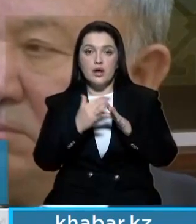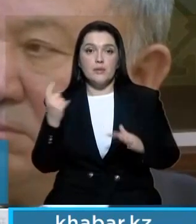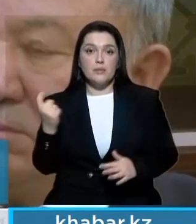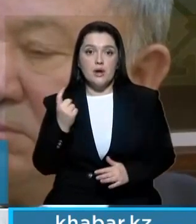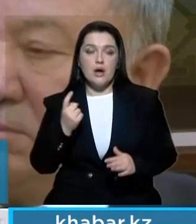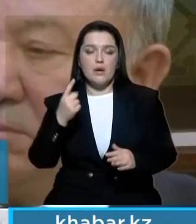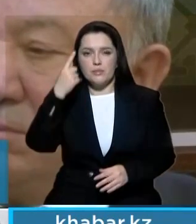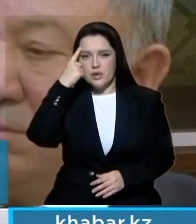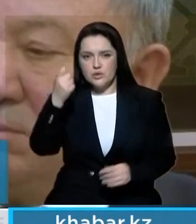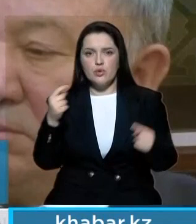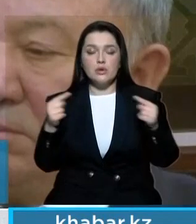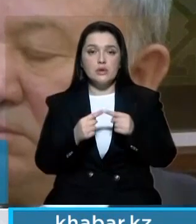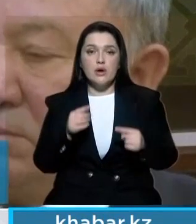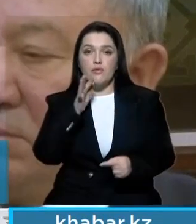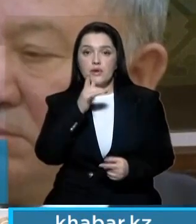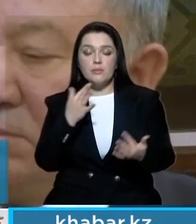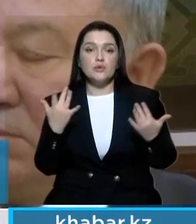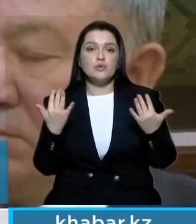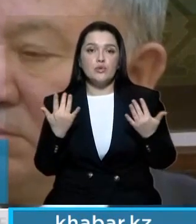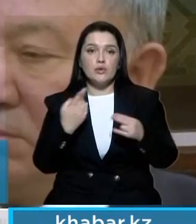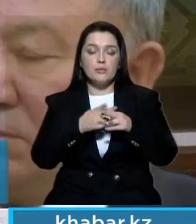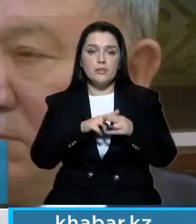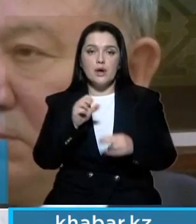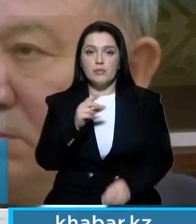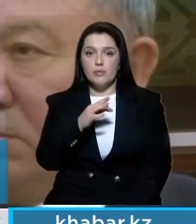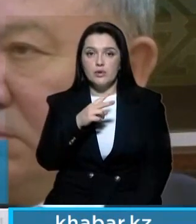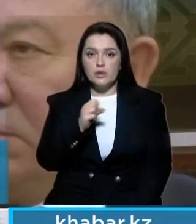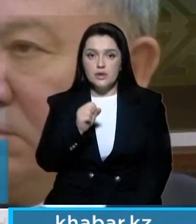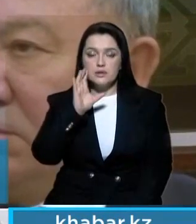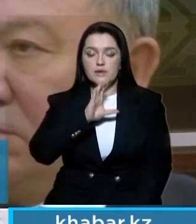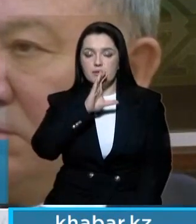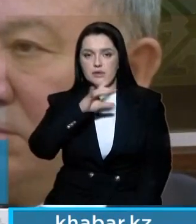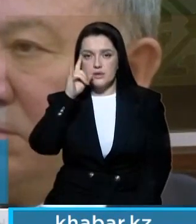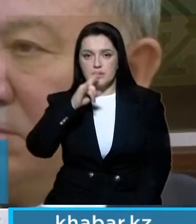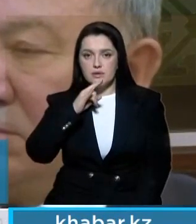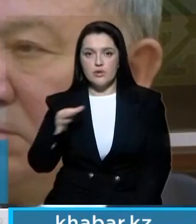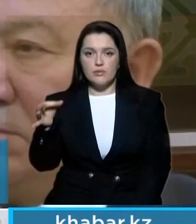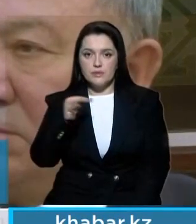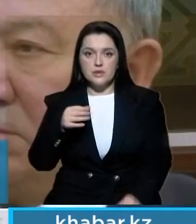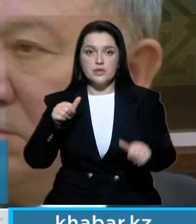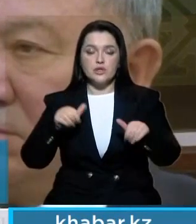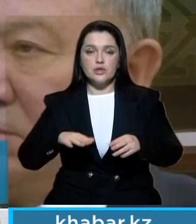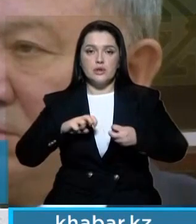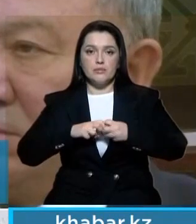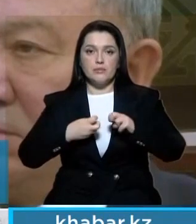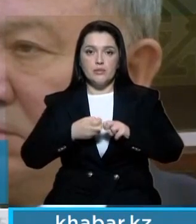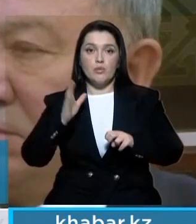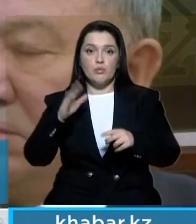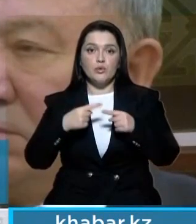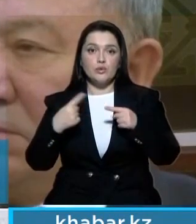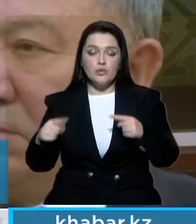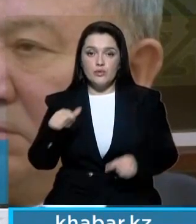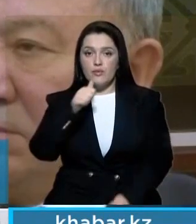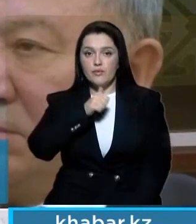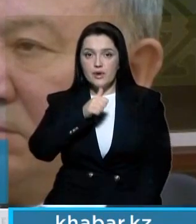Поэтому прошу конкретизировать сроки и перспективы газификации Ахмолинской и Северо-Казахстанской областей. Для решения проблемы рассматриваются альтернативные варианты, один